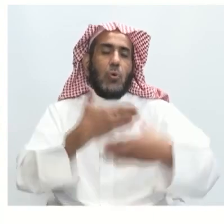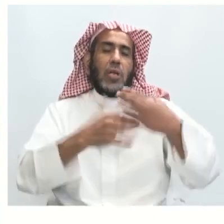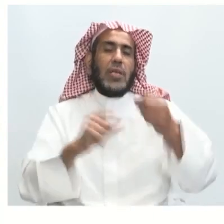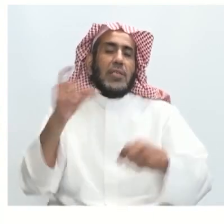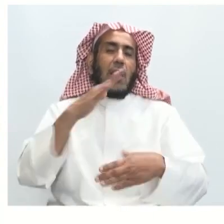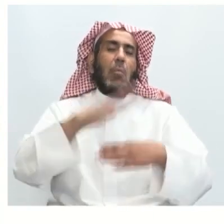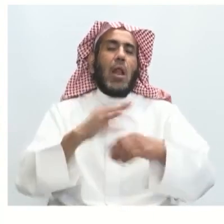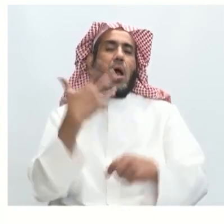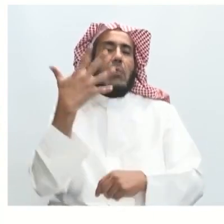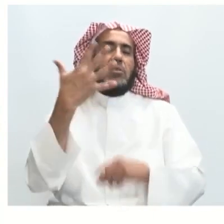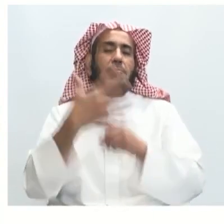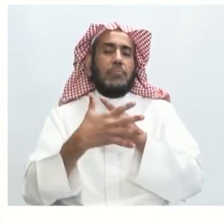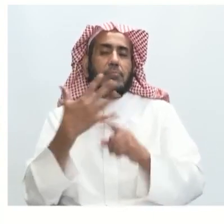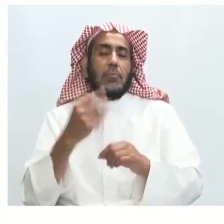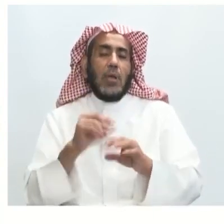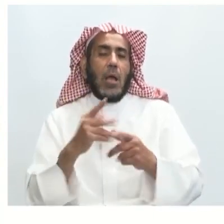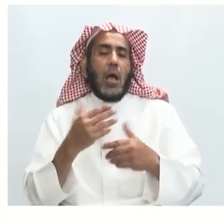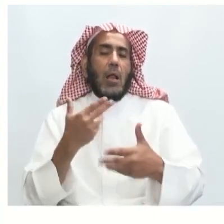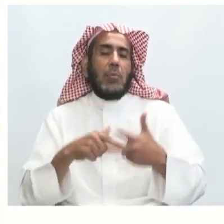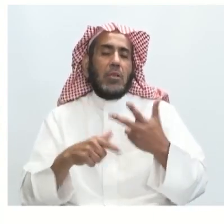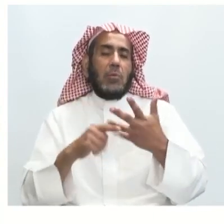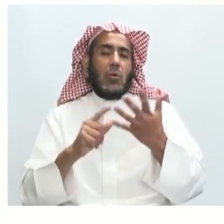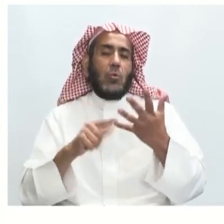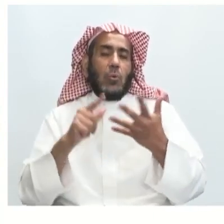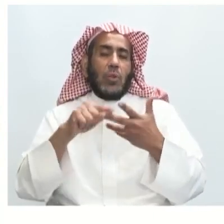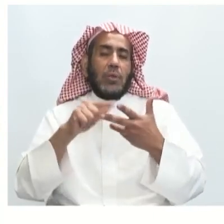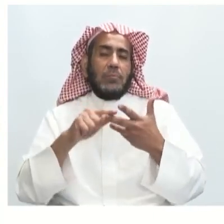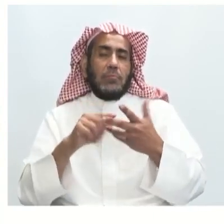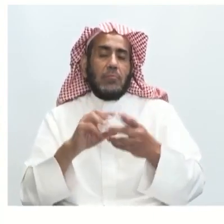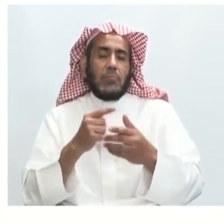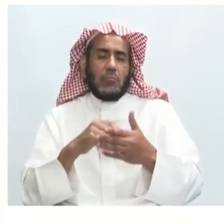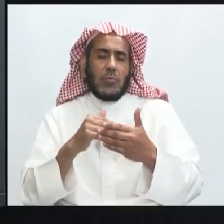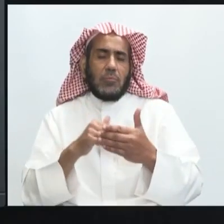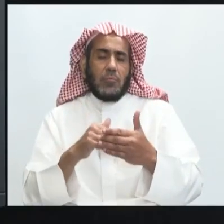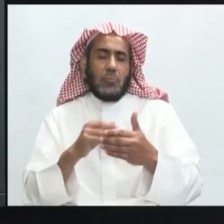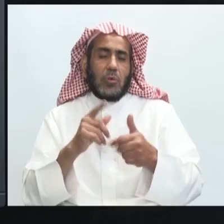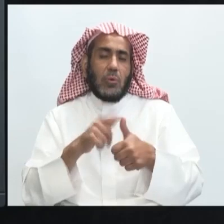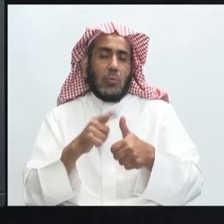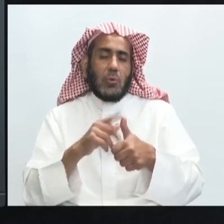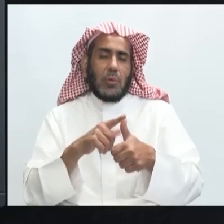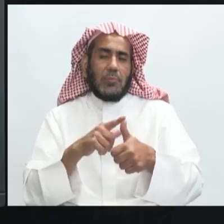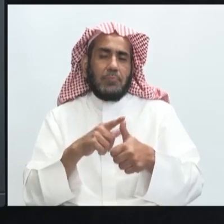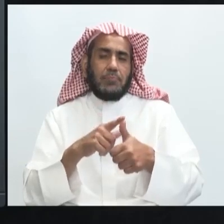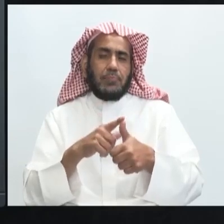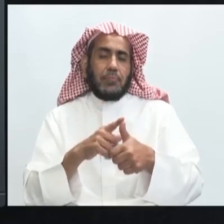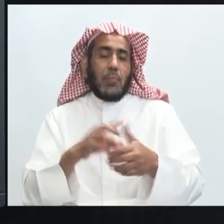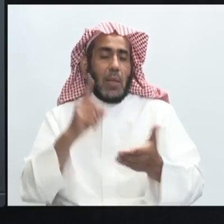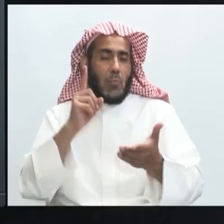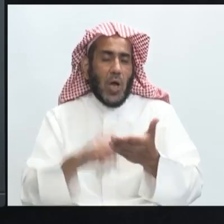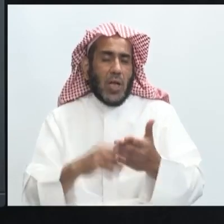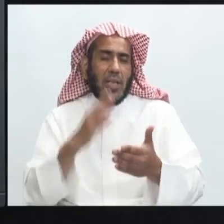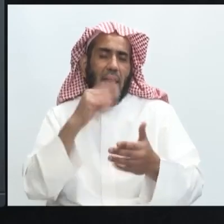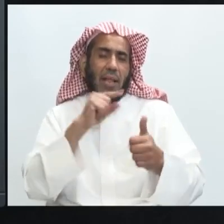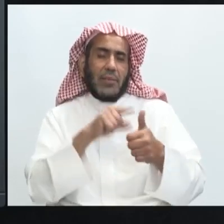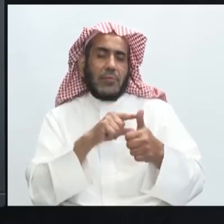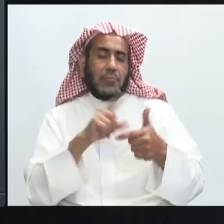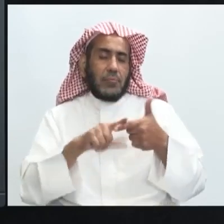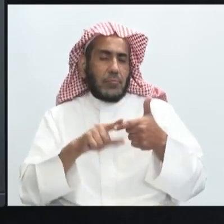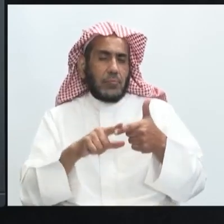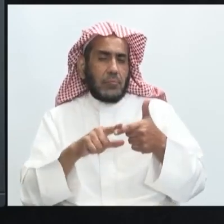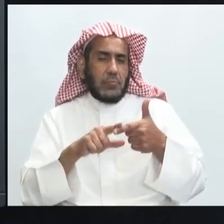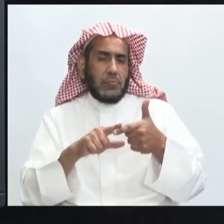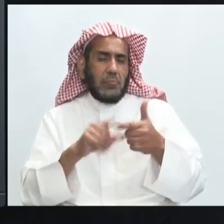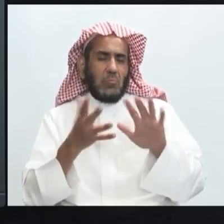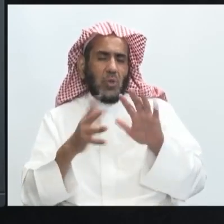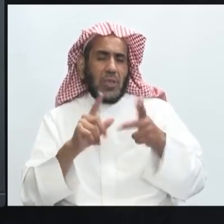الاسلام على خمس طبعا المرتبه الاولى والمرتبه الثانيه او المرتبه الثالثه المرتبه الاولى المقصود بها المؤكد خالي الذهن والمرتبه